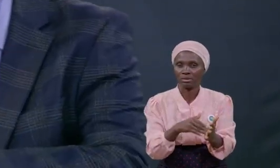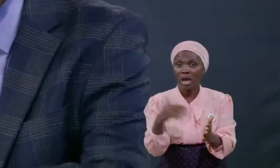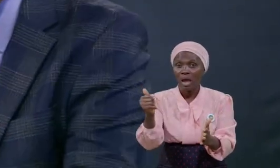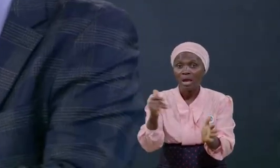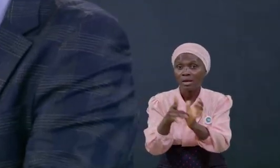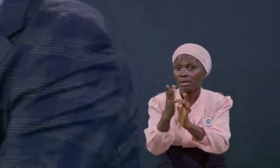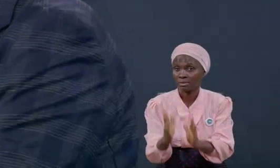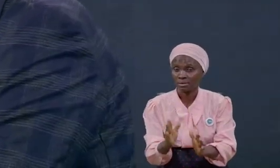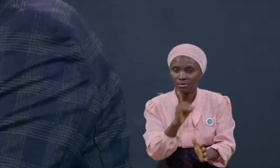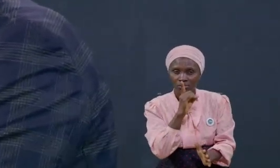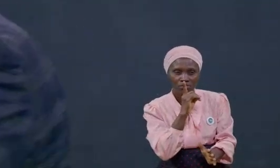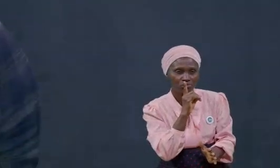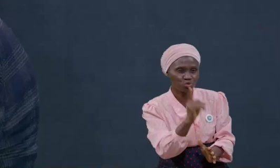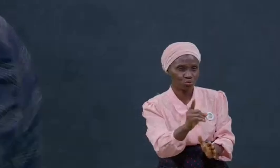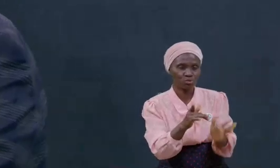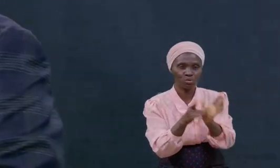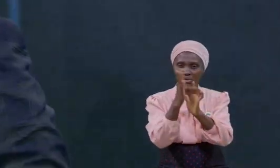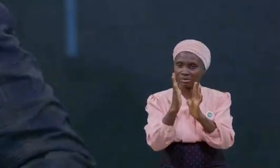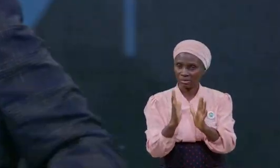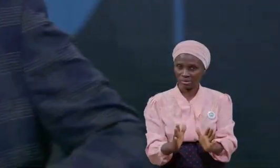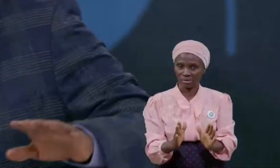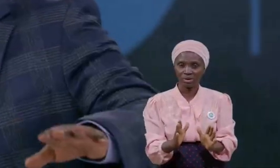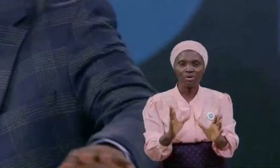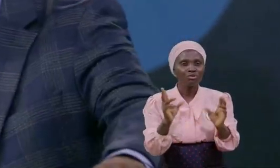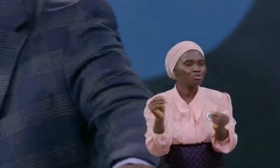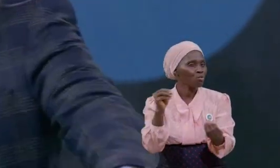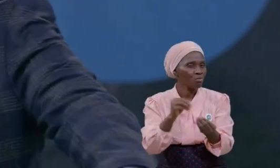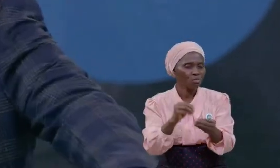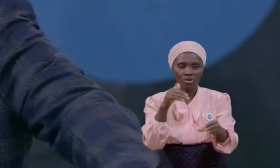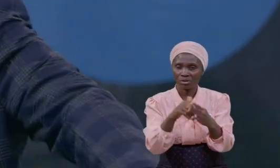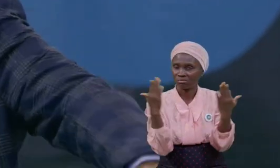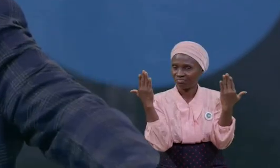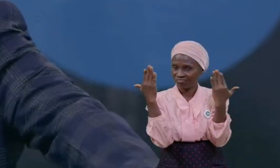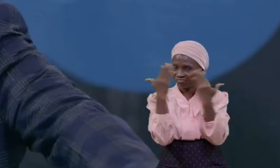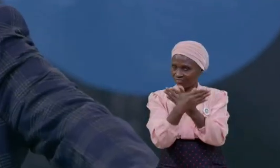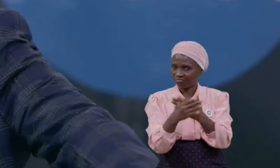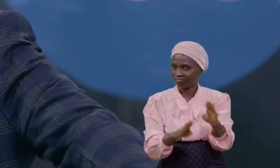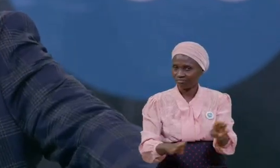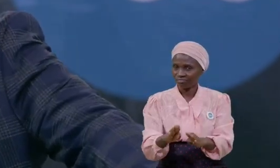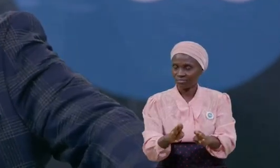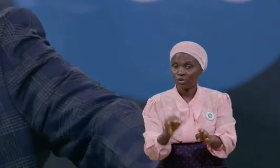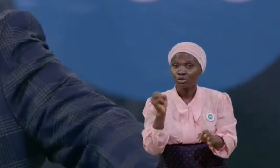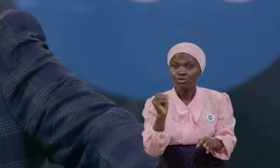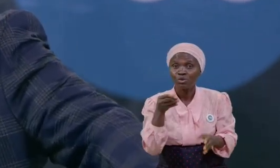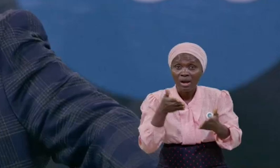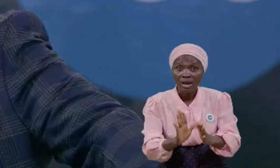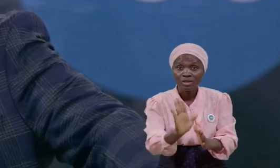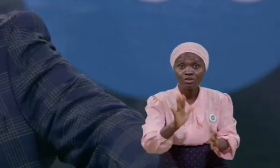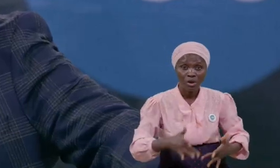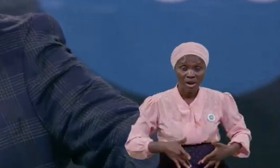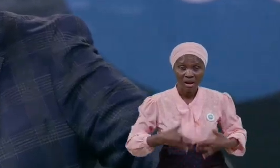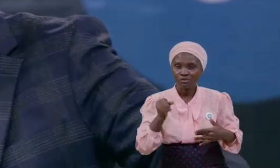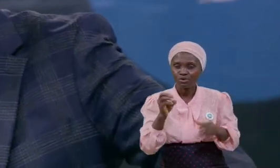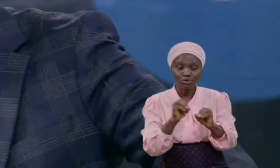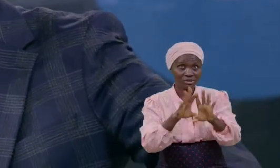véritable chrétien n'est plus dans les ténèbres. Alors que votre lumière luise ainsi devant les hommes, afin